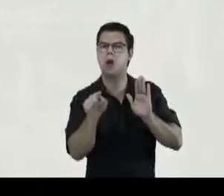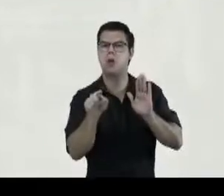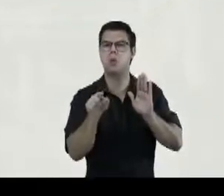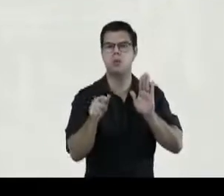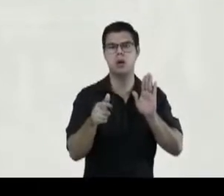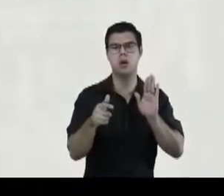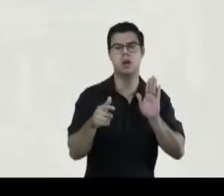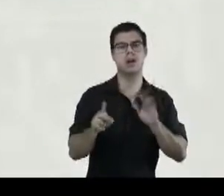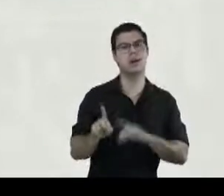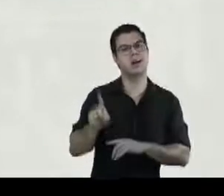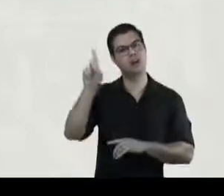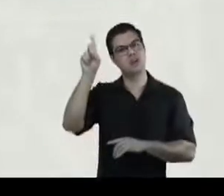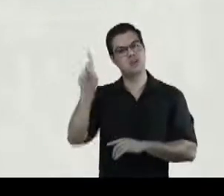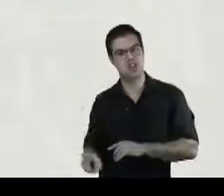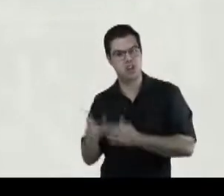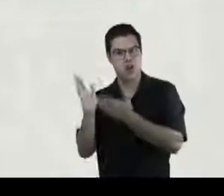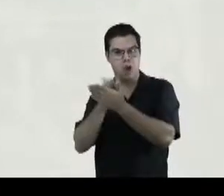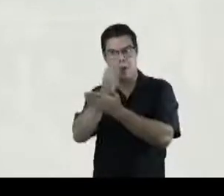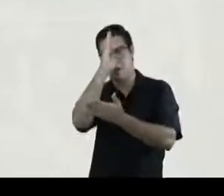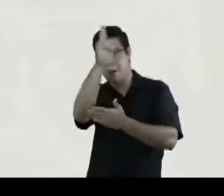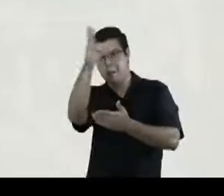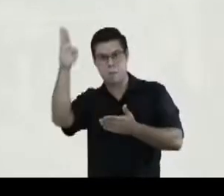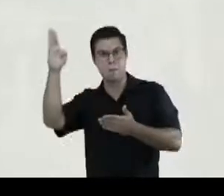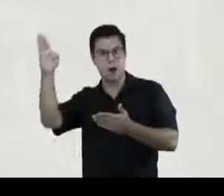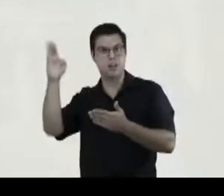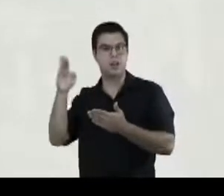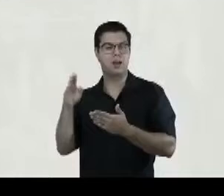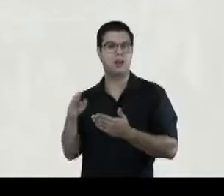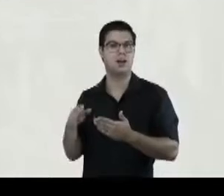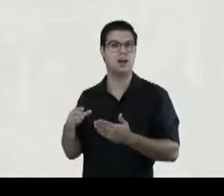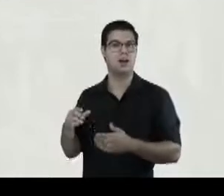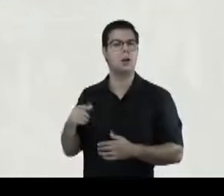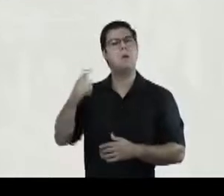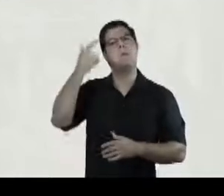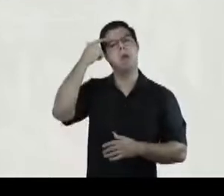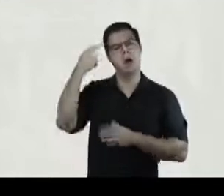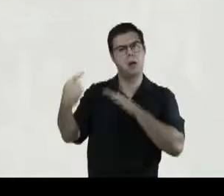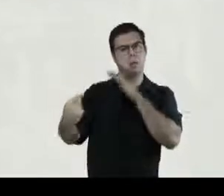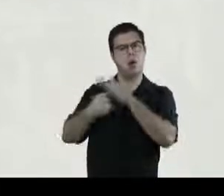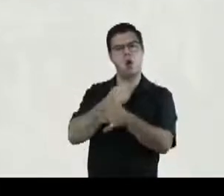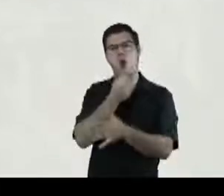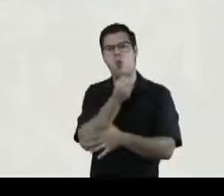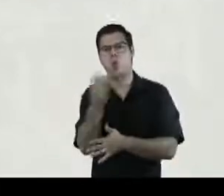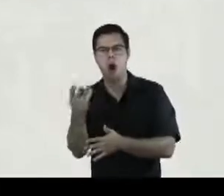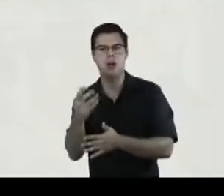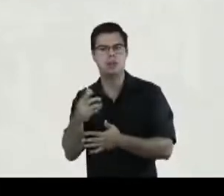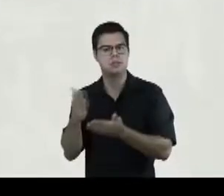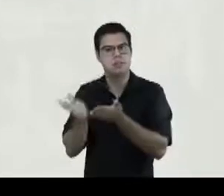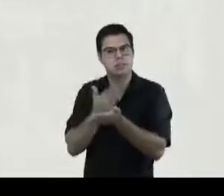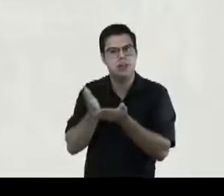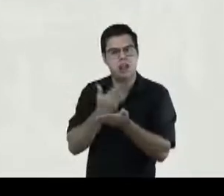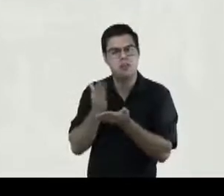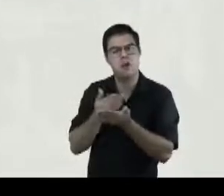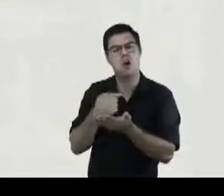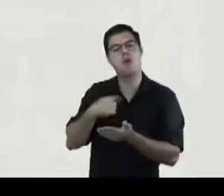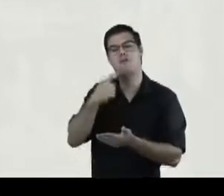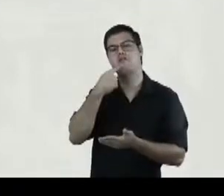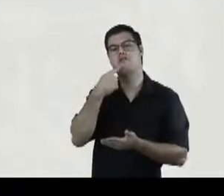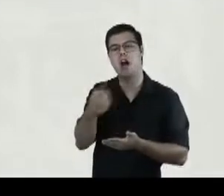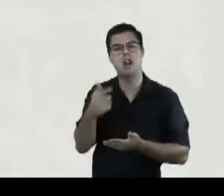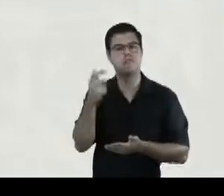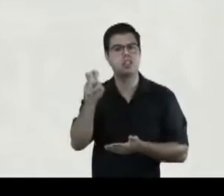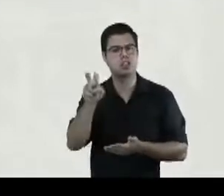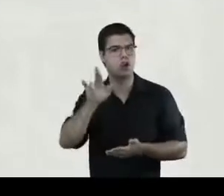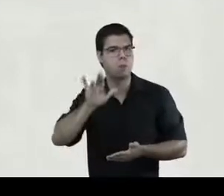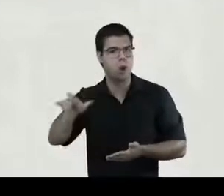m'a demandé combien de livres étaient publiés à Lyon, j'ai dit 25 000, il m'a pas cru. Enfin, il est à la retraite depuis longtemps, donc ça va.